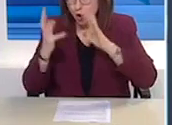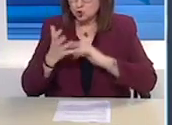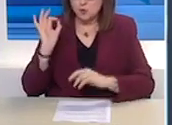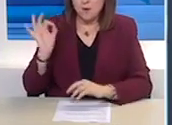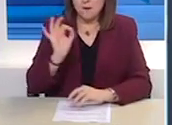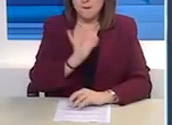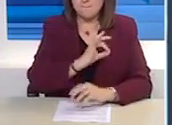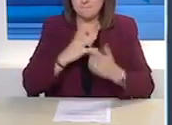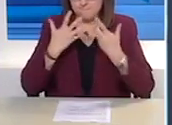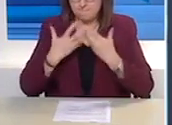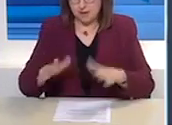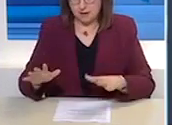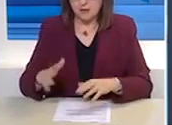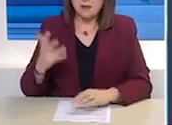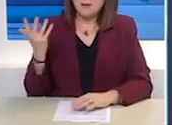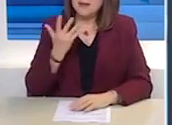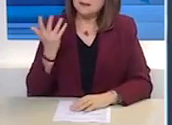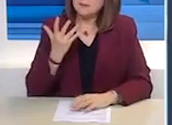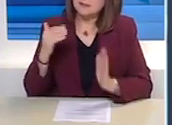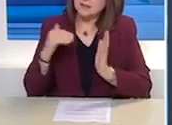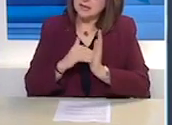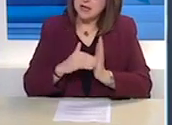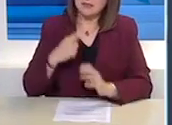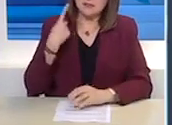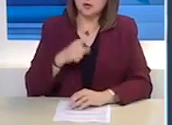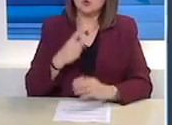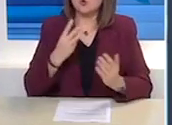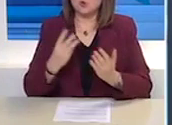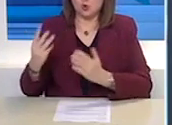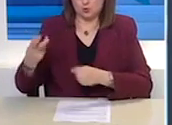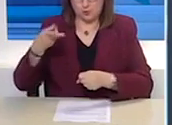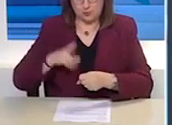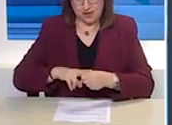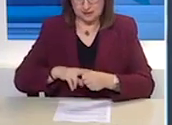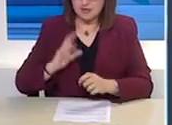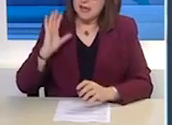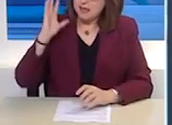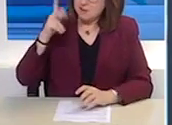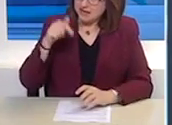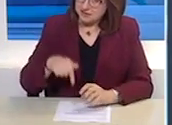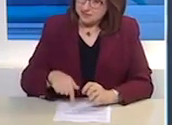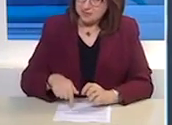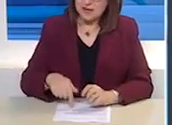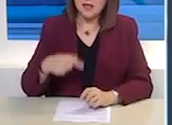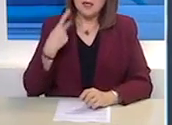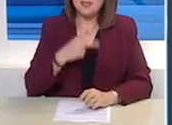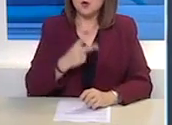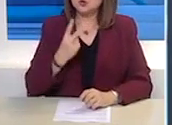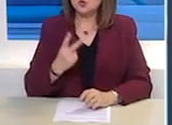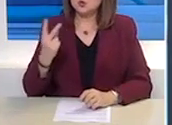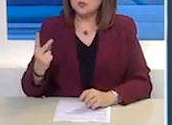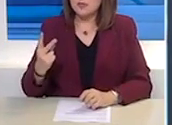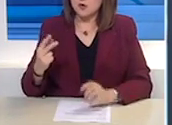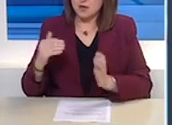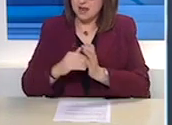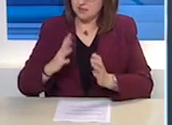με 55.188 θανάτους, αλλά και μέχρι σήμερα περισσότερους από 222.000 ανθρώπους που ενώ